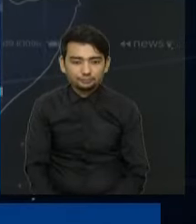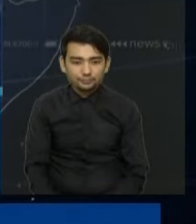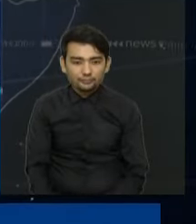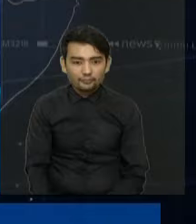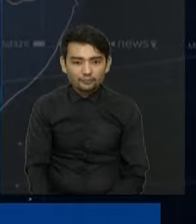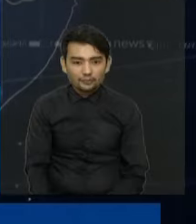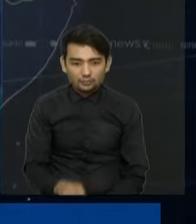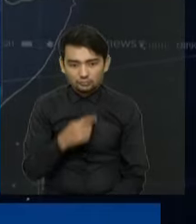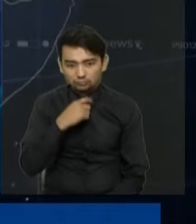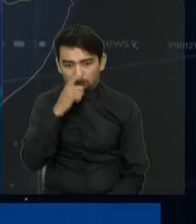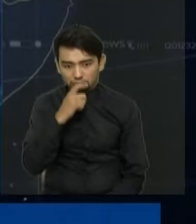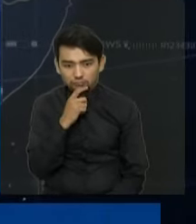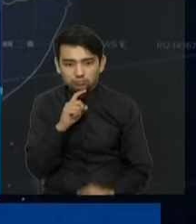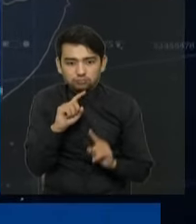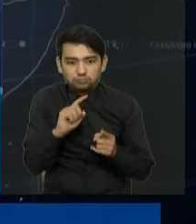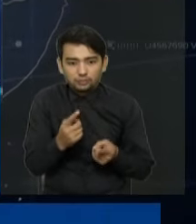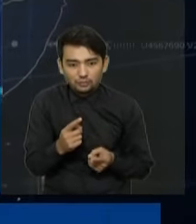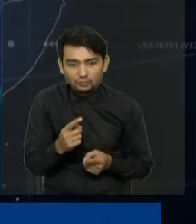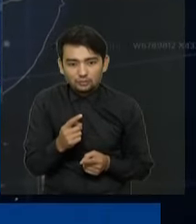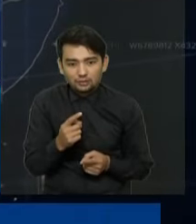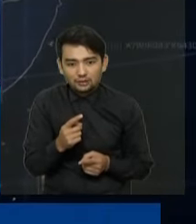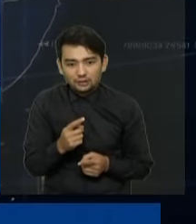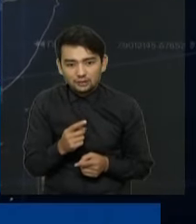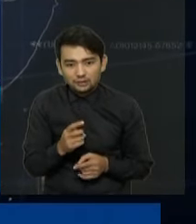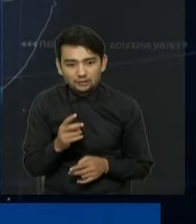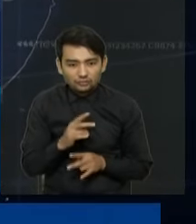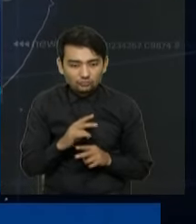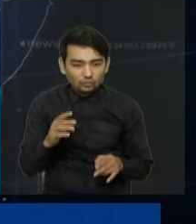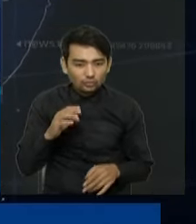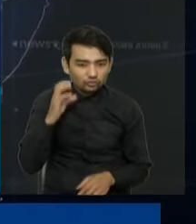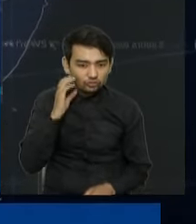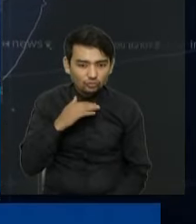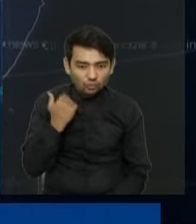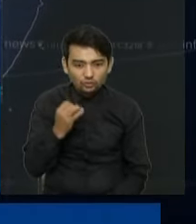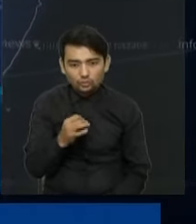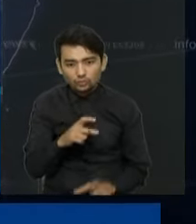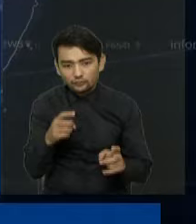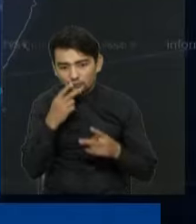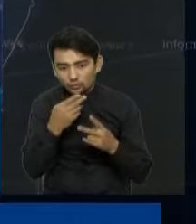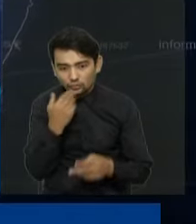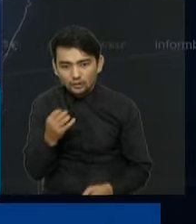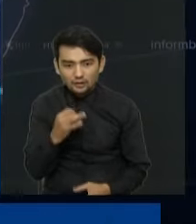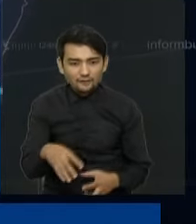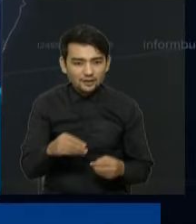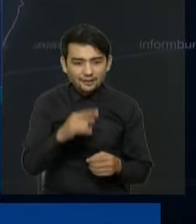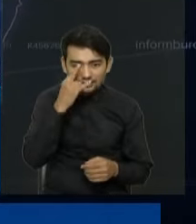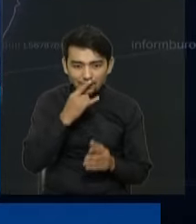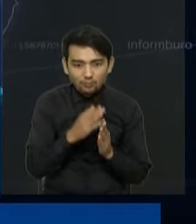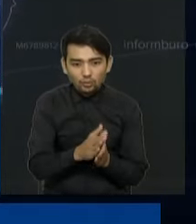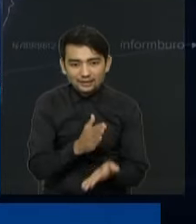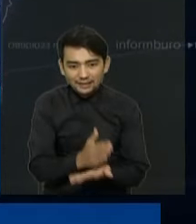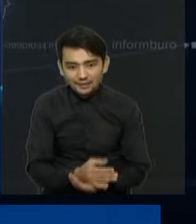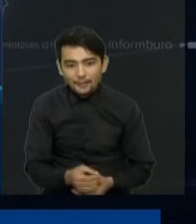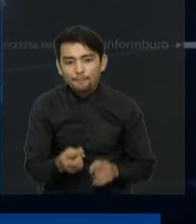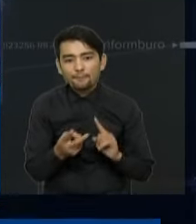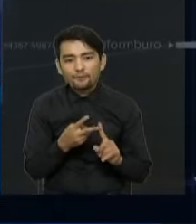Я вообще не понимаю, почему не слышат, не видят людей, которые по всему Казахстану просят. Это первый момент. Второй момент. Те